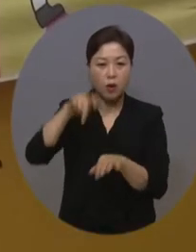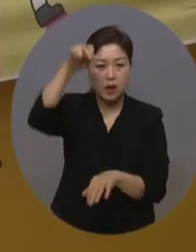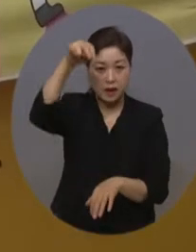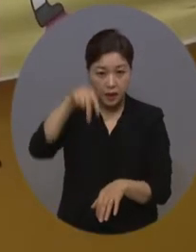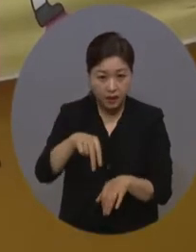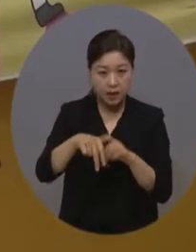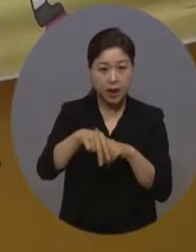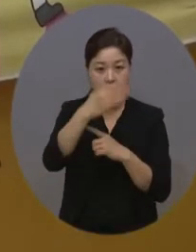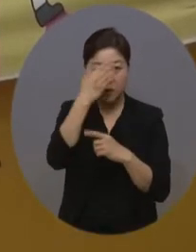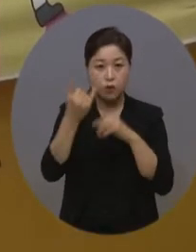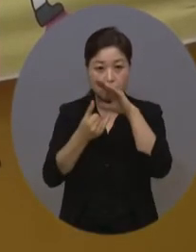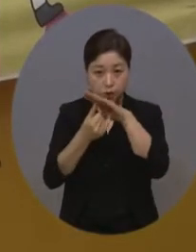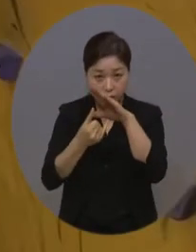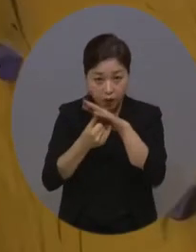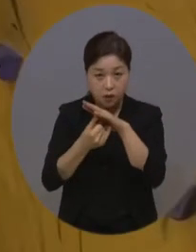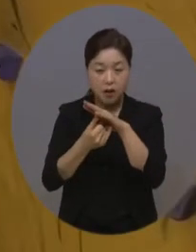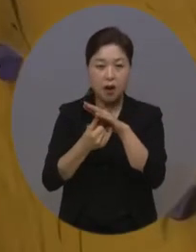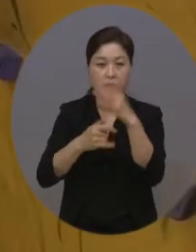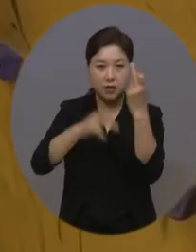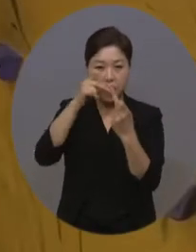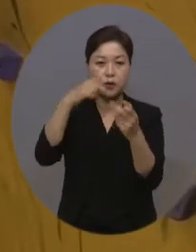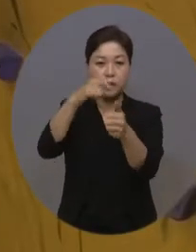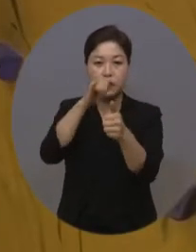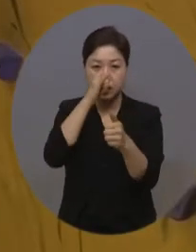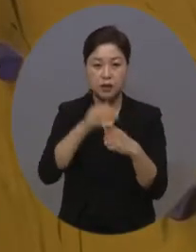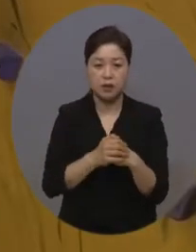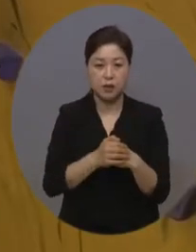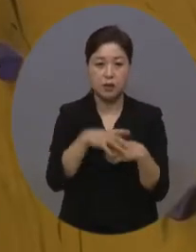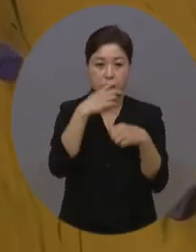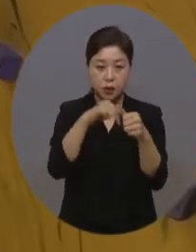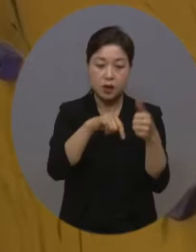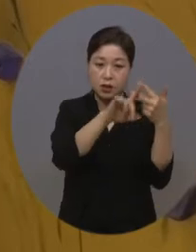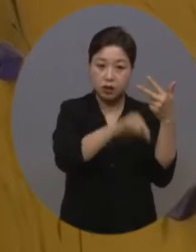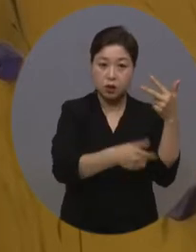등산교실을 운영하고 있습니다. 교육은